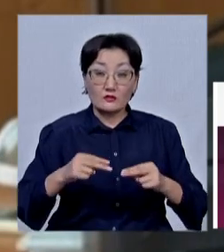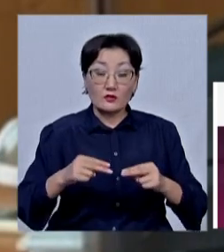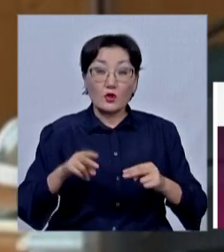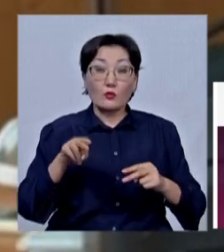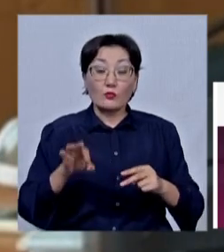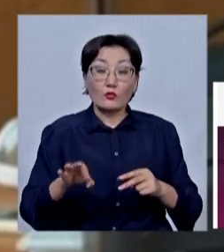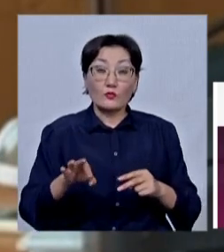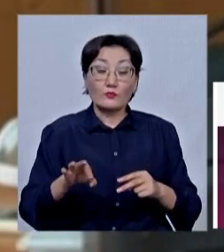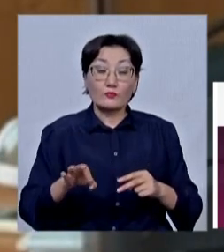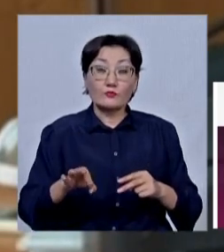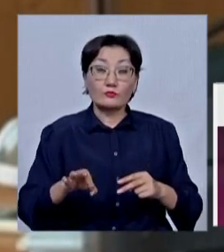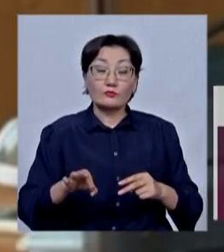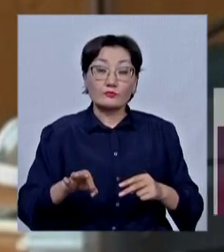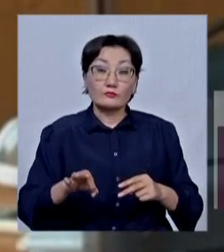по